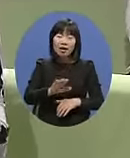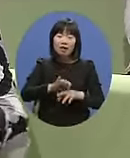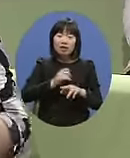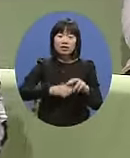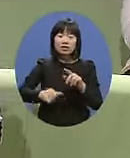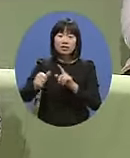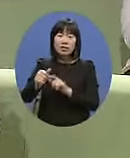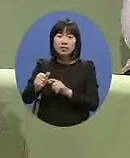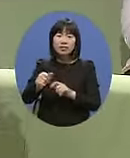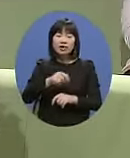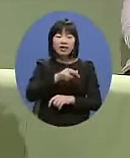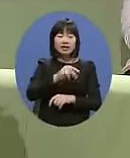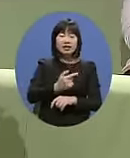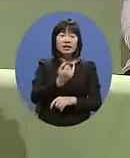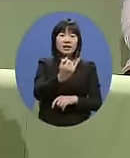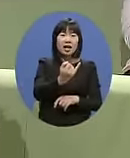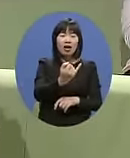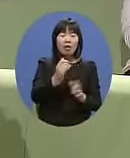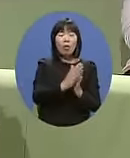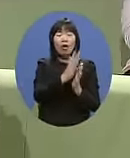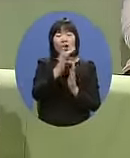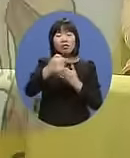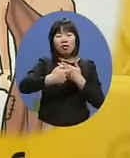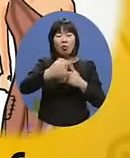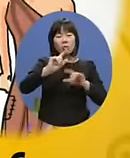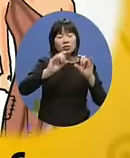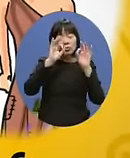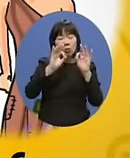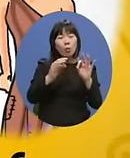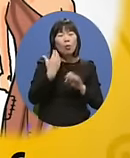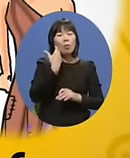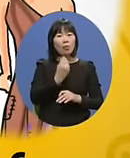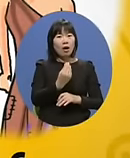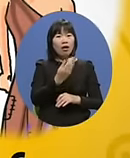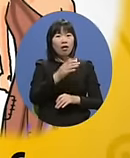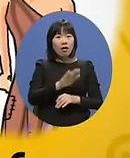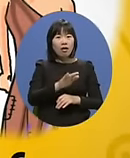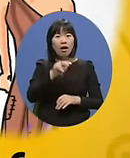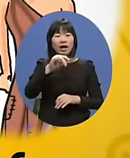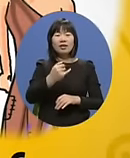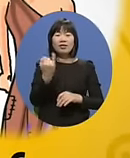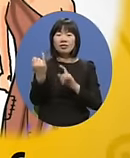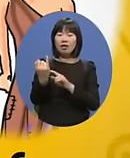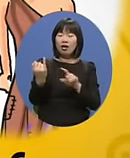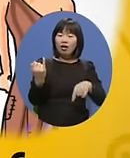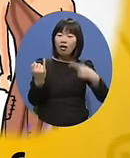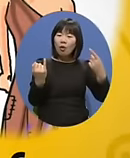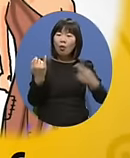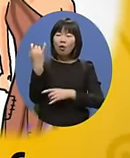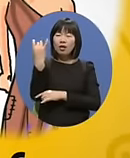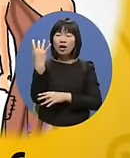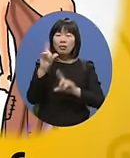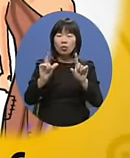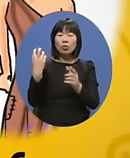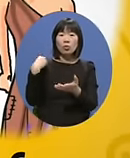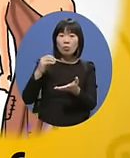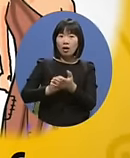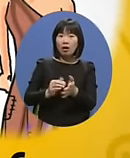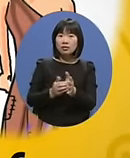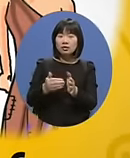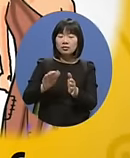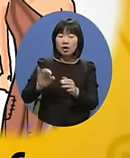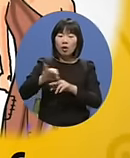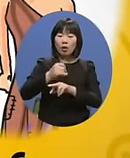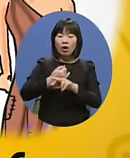신데렐라의 화려한 모습을 보고 첫눈에 반했어요. 그렇죠. 그런데 그다음에 신데렐라가 사실 그다음에 다시 원래 모습으로 돌아갔지만